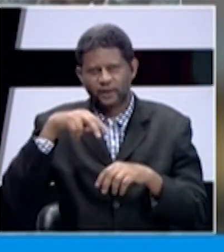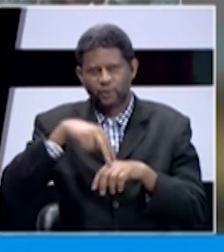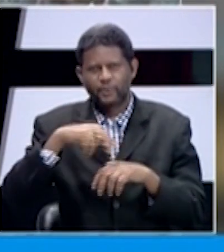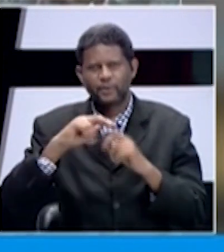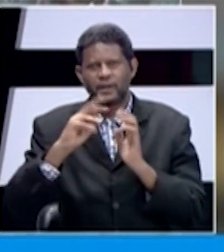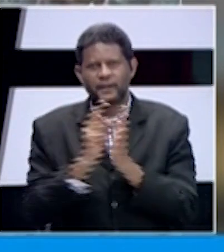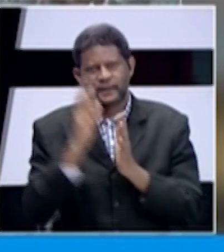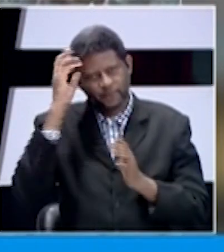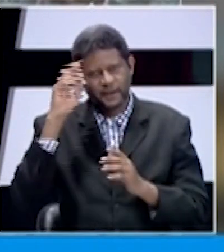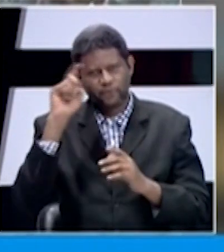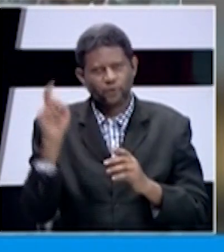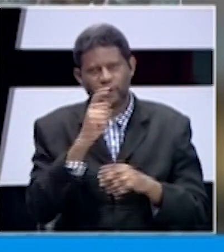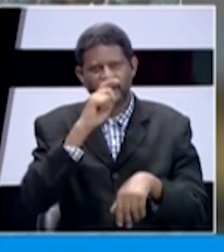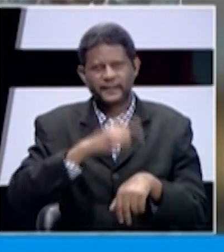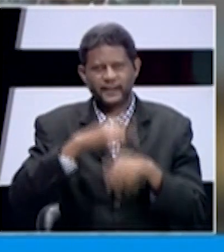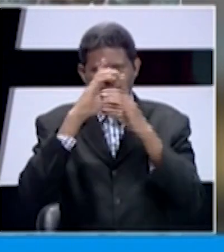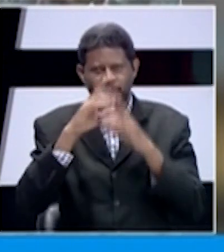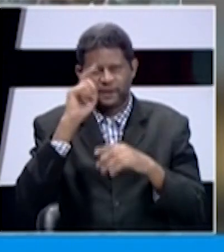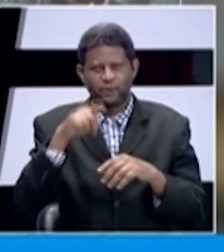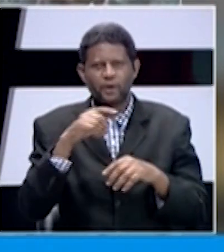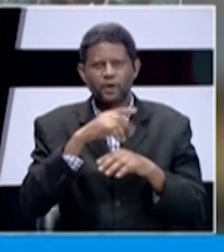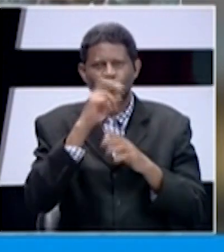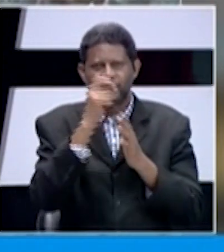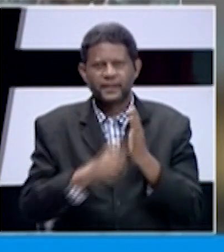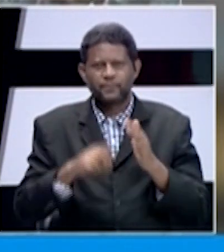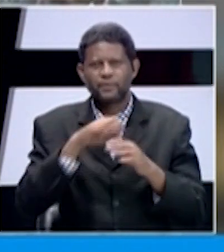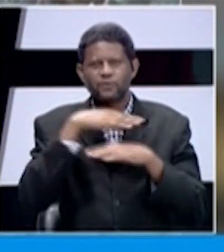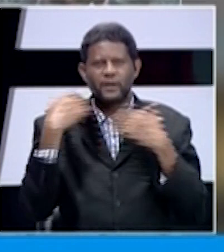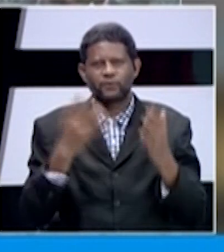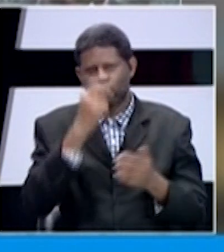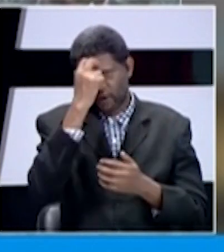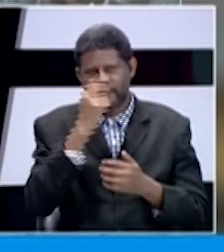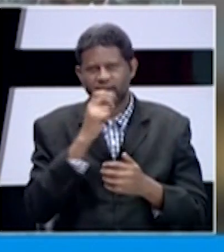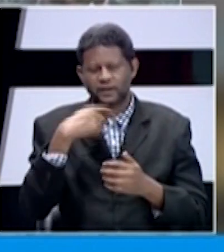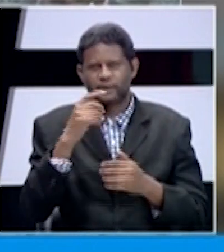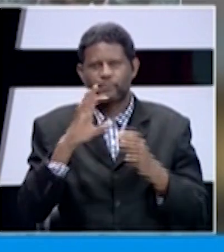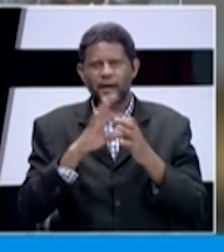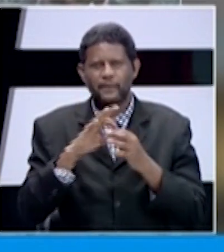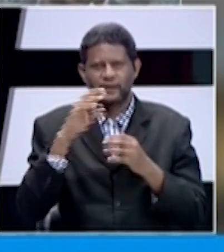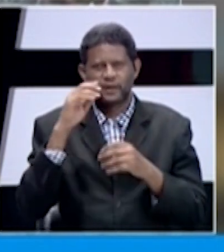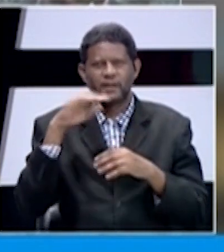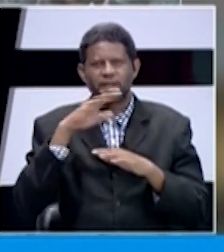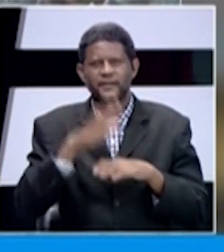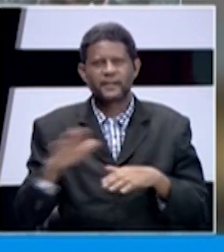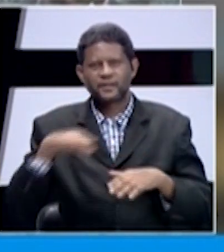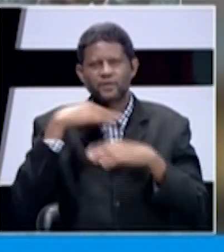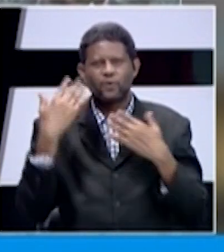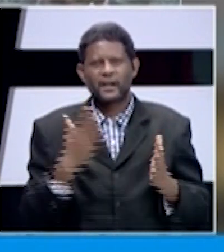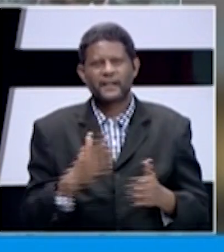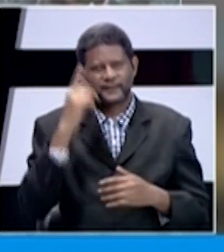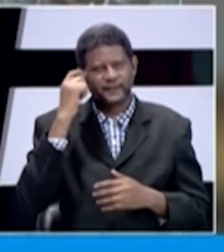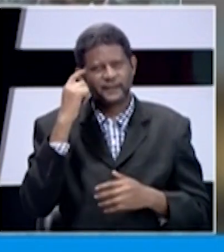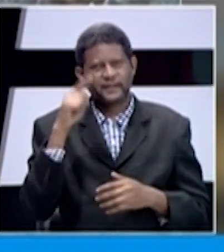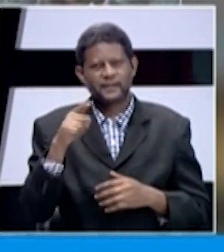أبي زخون أوان كخبر اللو وزيت مسوات ولدنا يزبل محبر دك سوات تقراي أبي مجلس يوتي